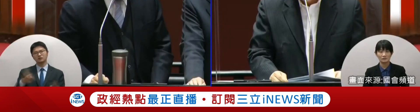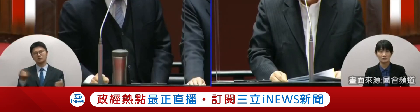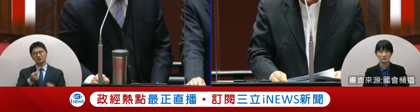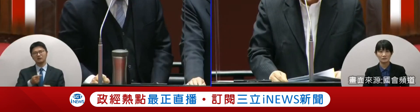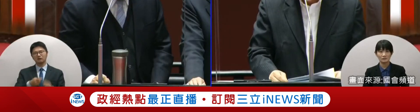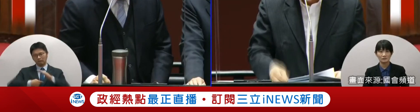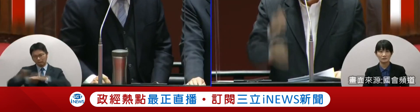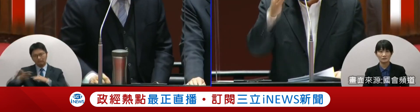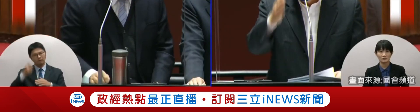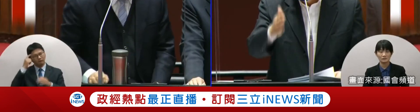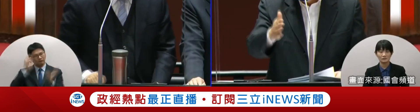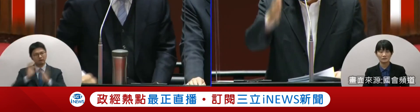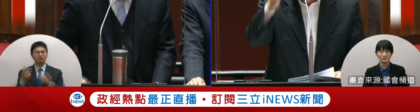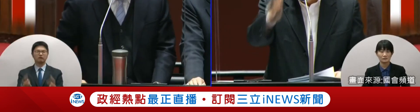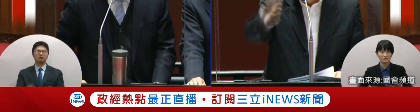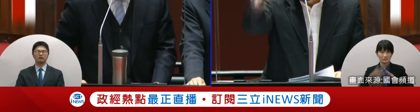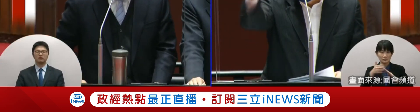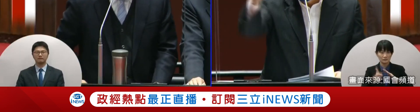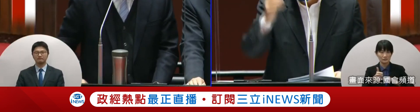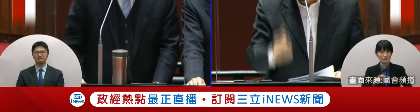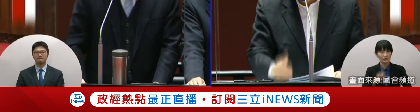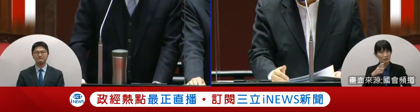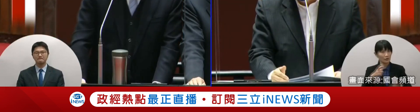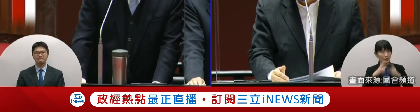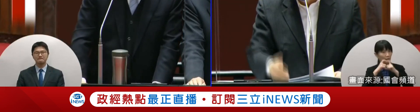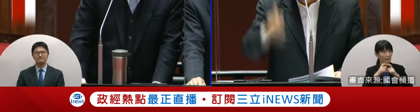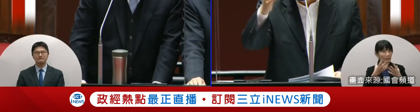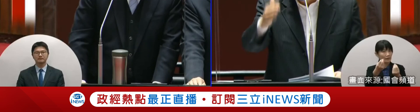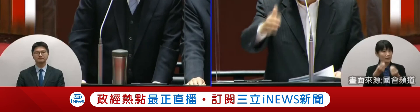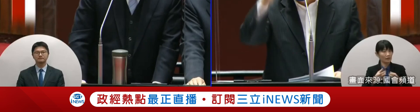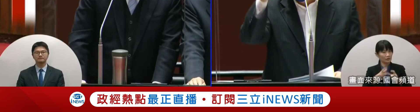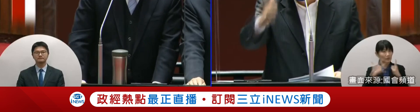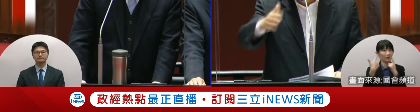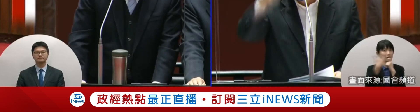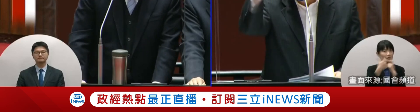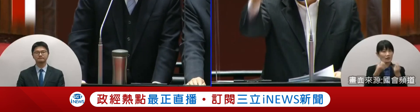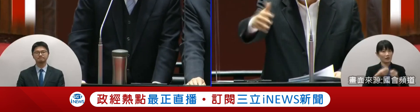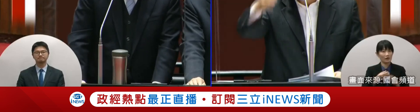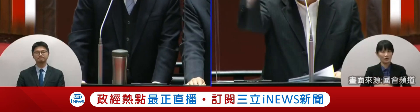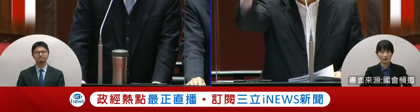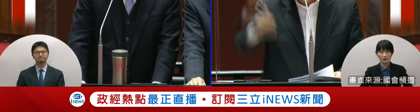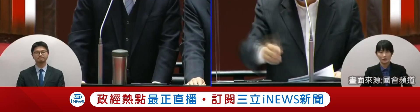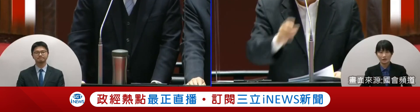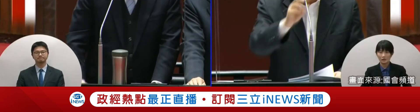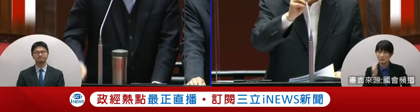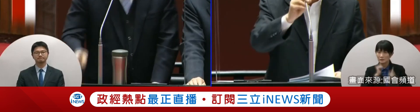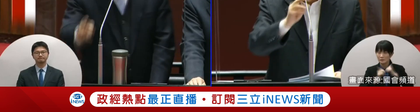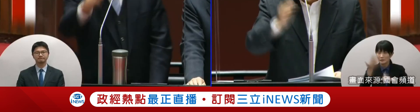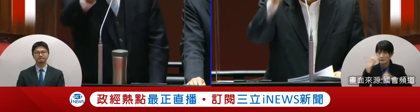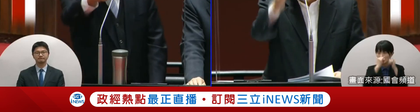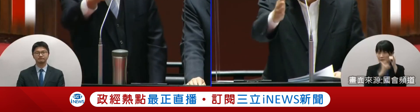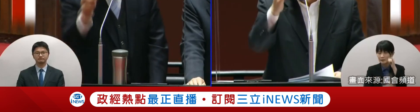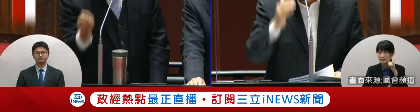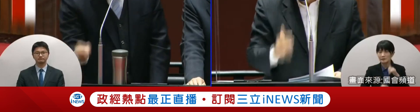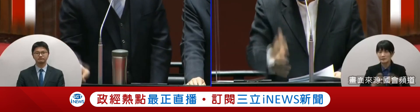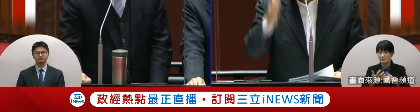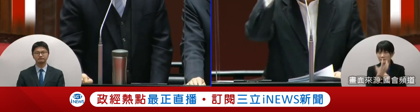为。 院长，你没有办法回答我的问题，你就一直在找以前的历史，在讲这个部分。